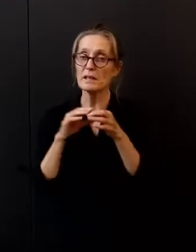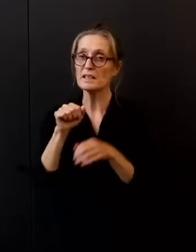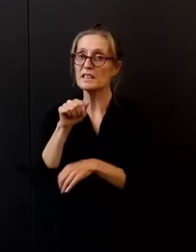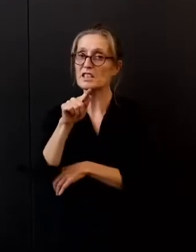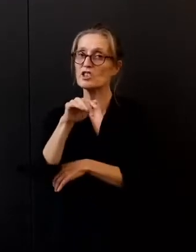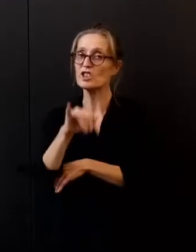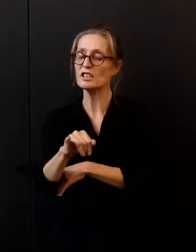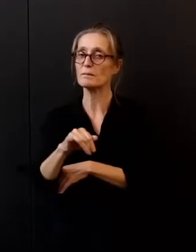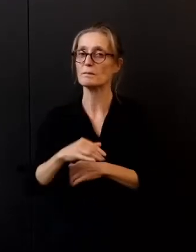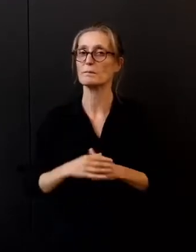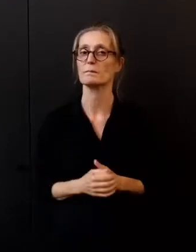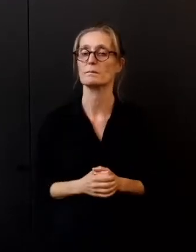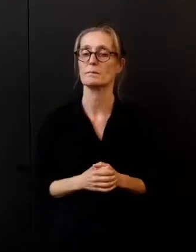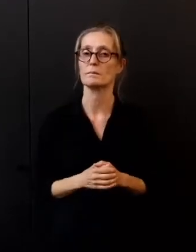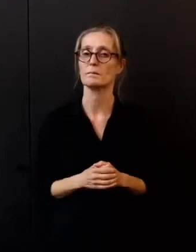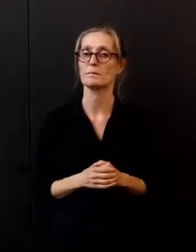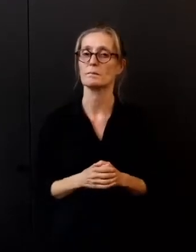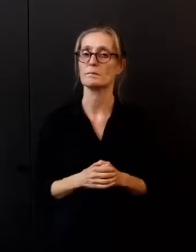Voyons.